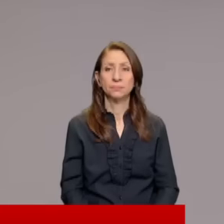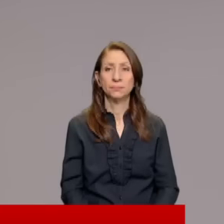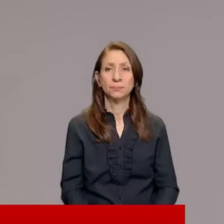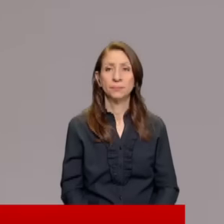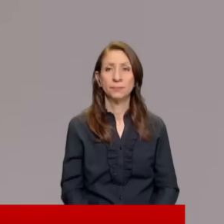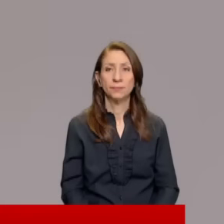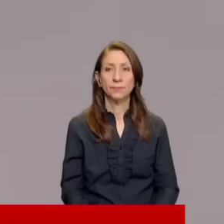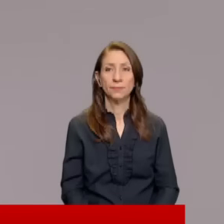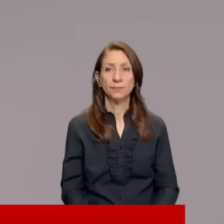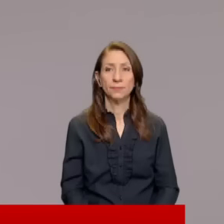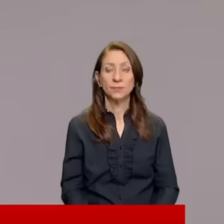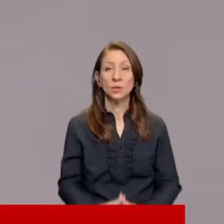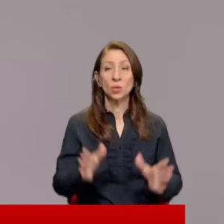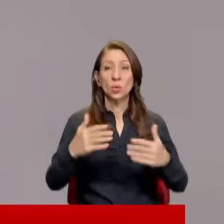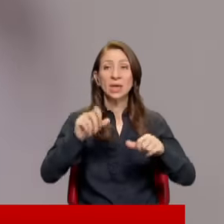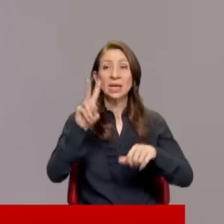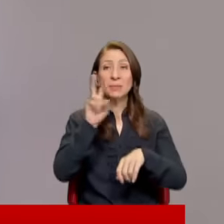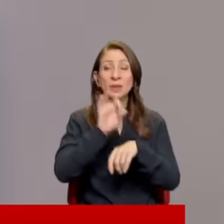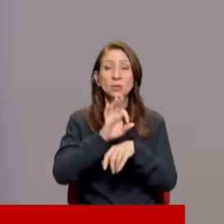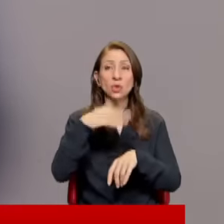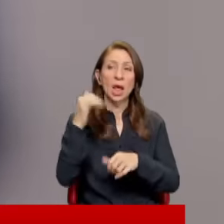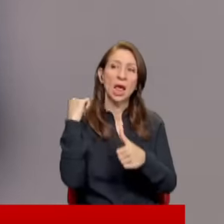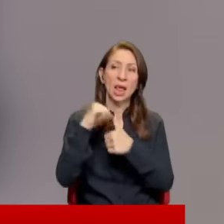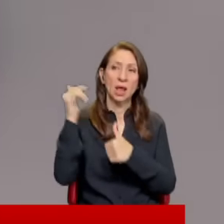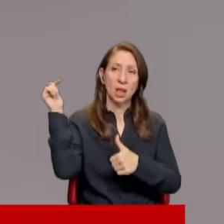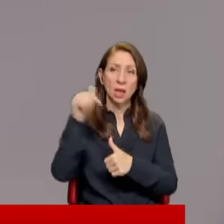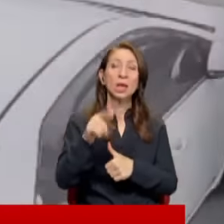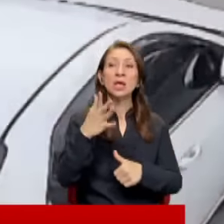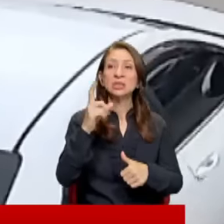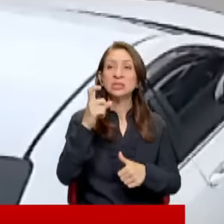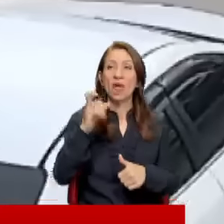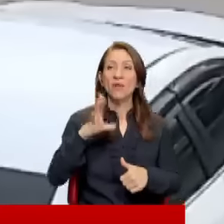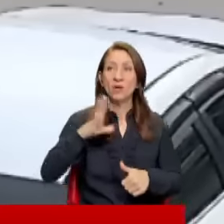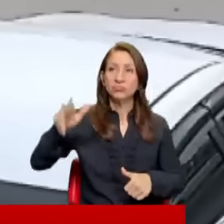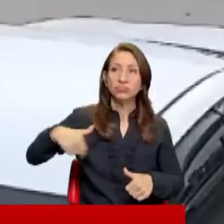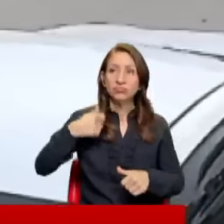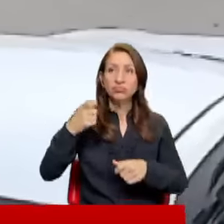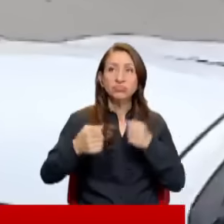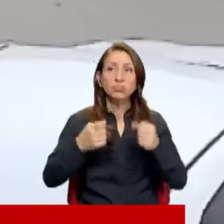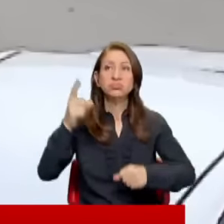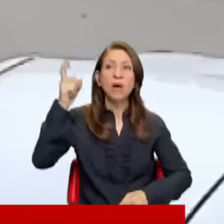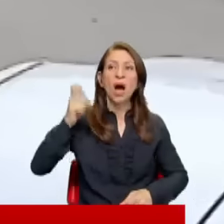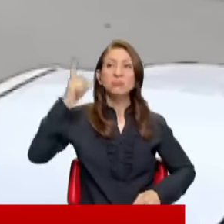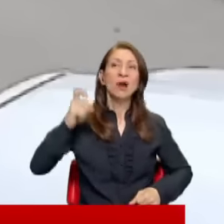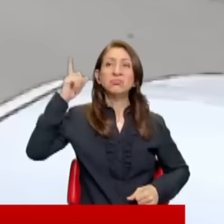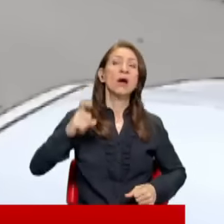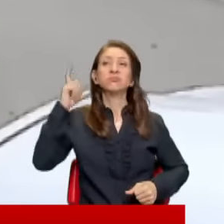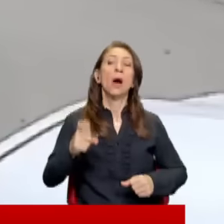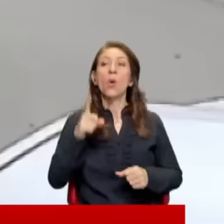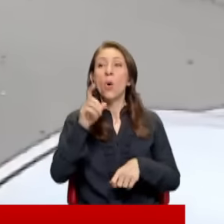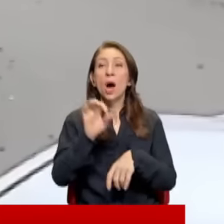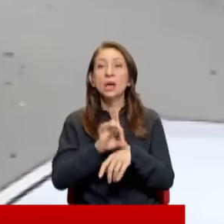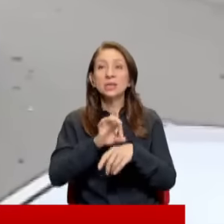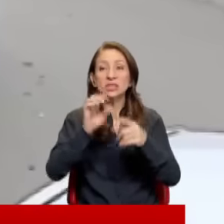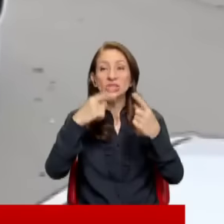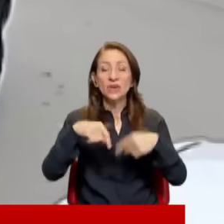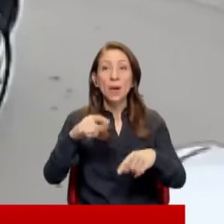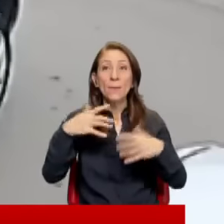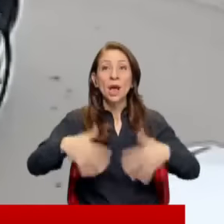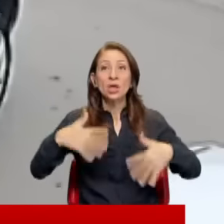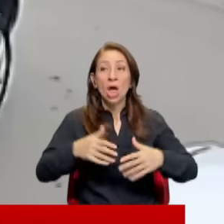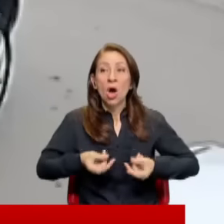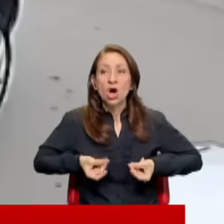uzaklaştırdı Kriye 20 dakika sonra geri geldi Bu kez elinde silah vardı etrafı ateş açtı O esnada çevredekiler